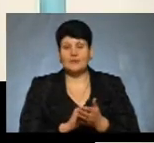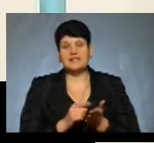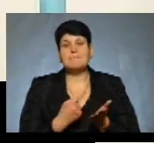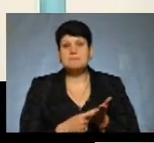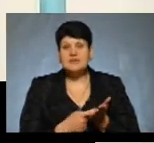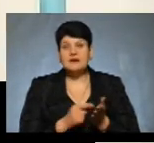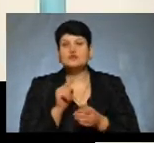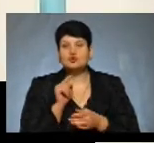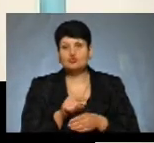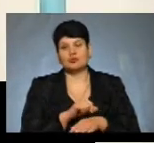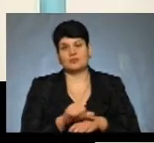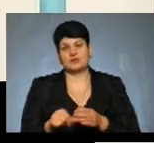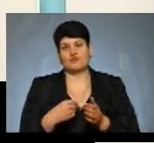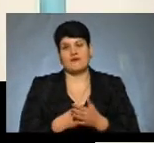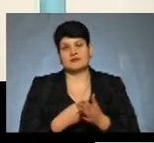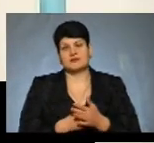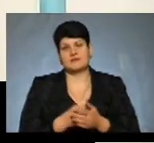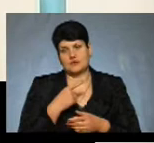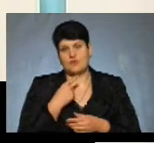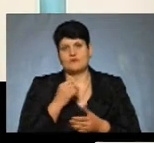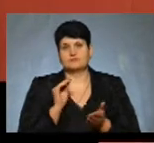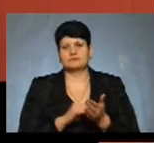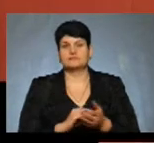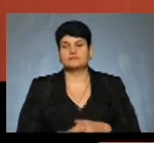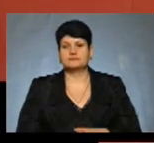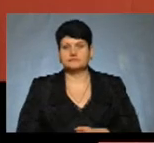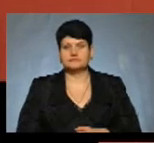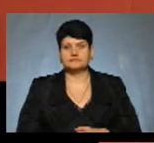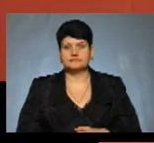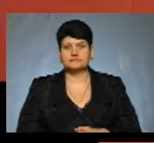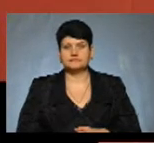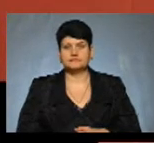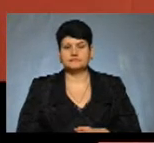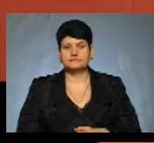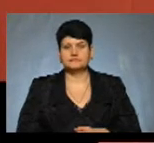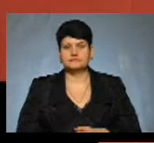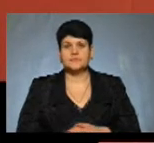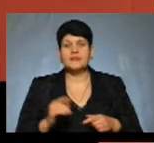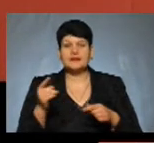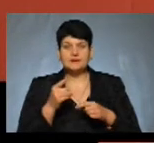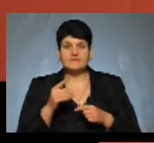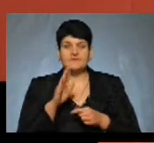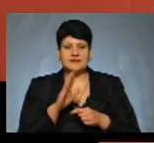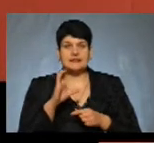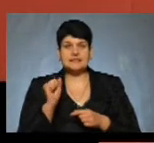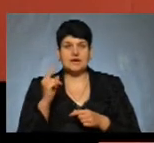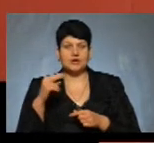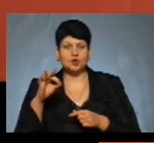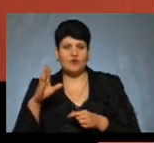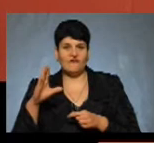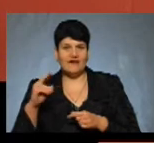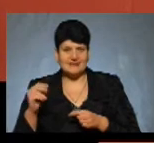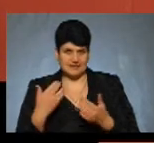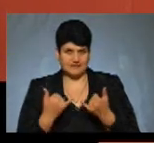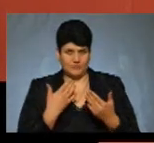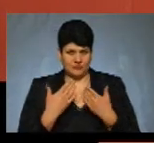підтверджують іменно ту митну вартість, яку він заявив в митній декларації. Власне, тернополянин Віталій Садовець, з яким ми поспілкувалися,